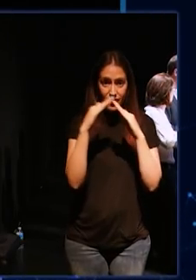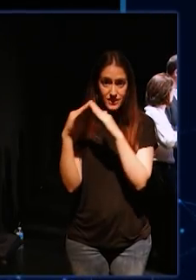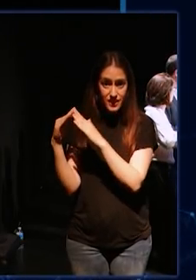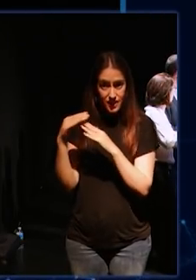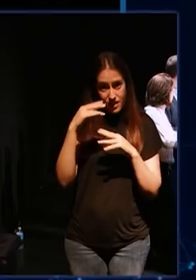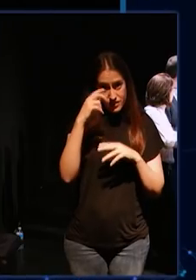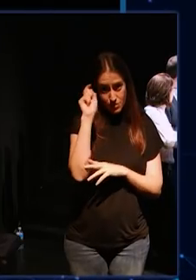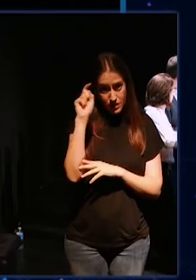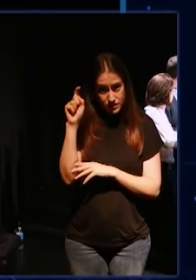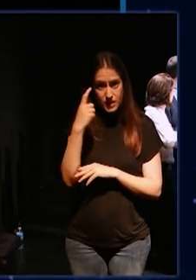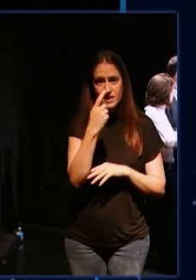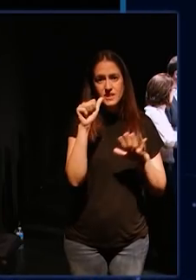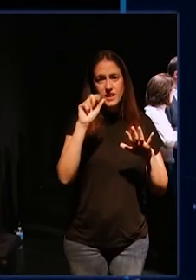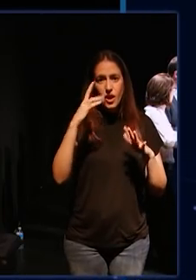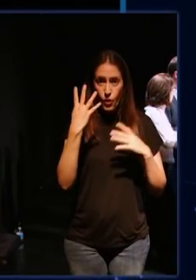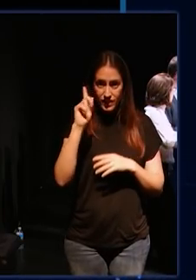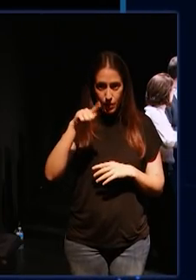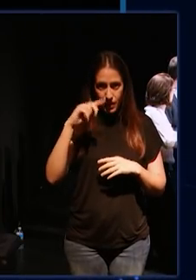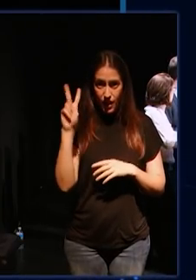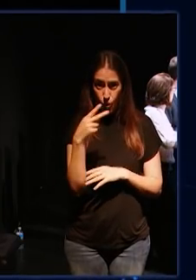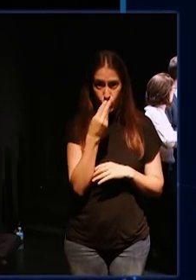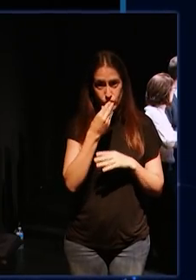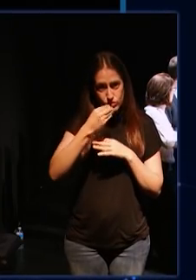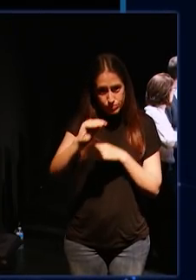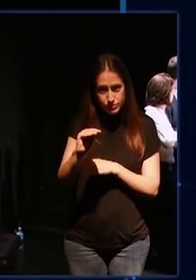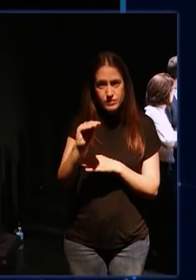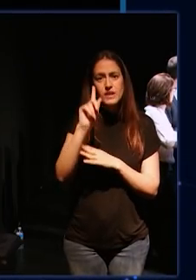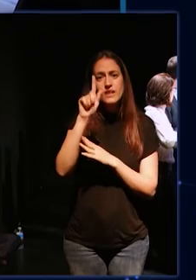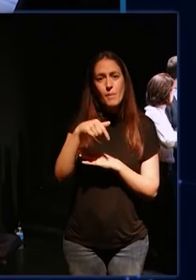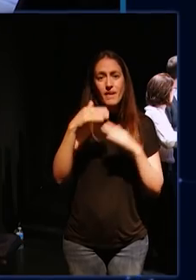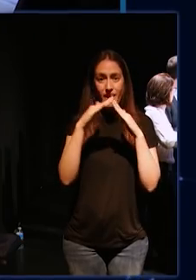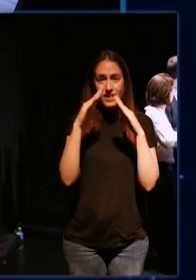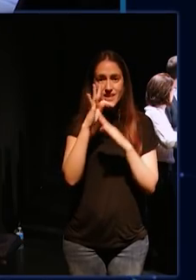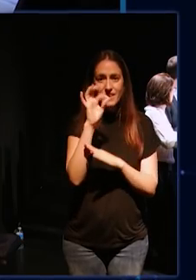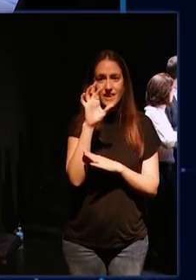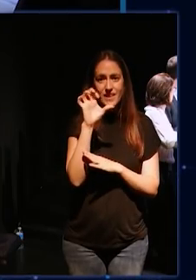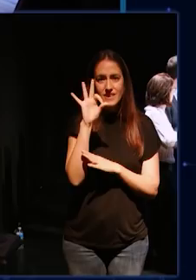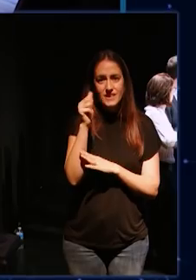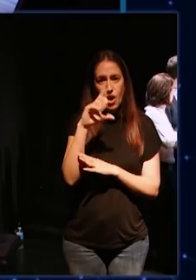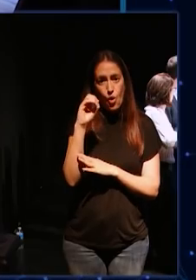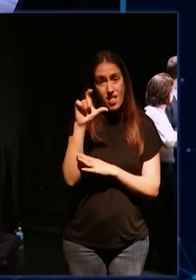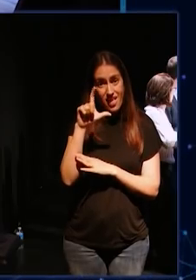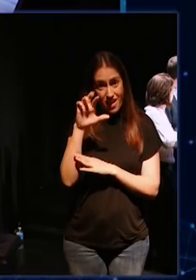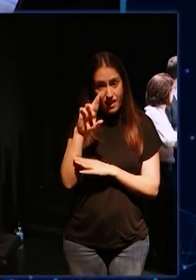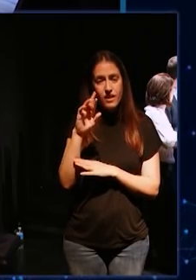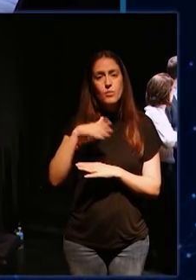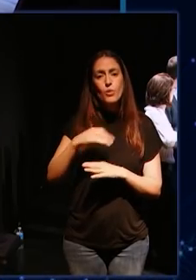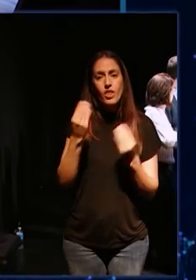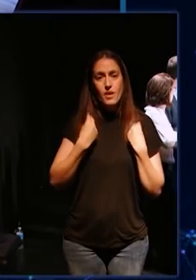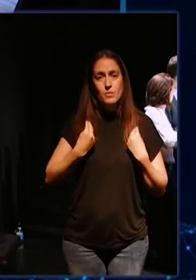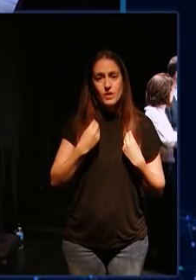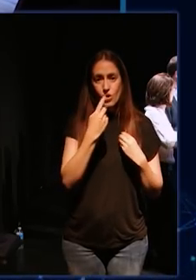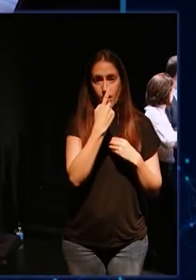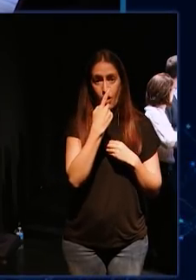amb 164.000 euros de cost. Inversions a la casa de Teresa Oller, on hi poden habitar 11 persones, amb 325.000 euros de